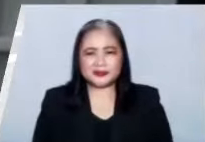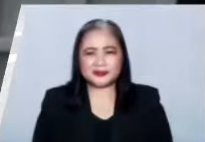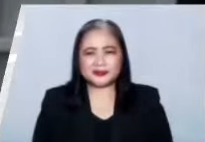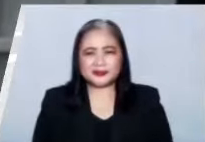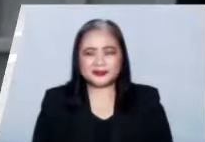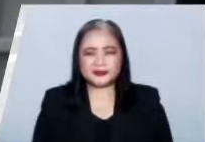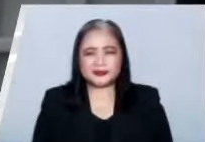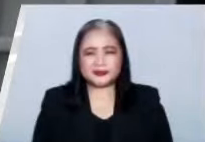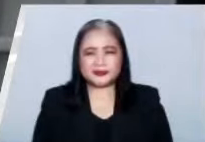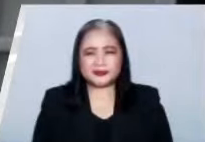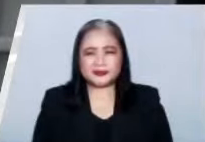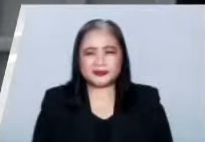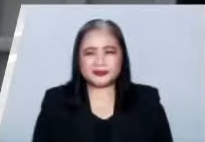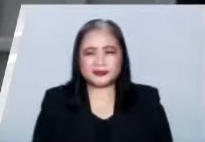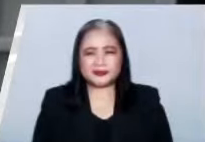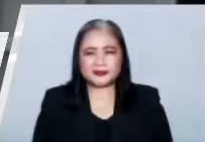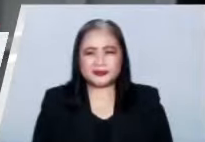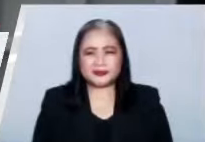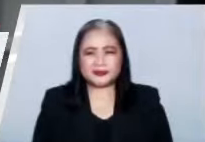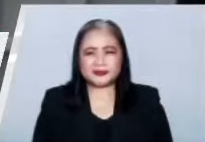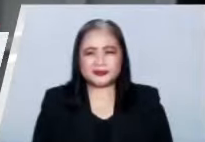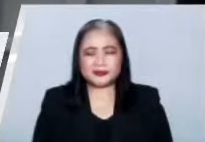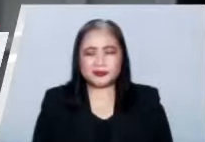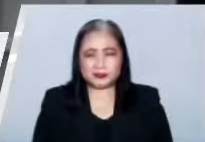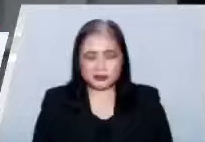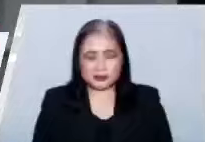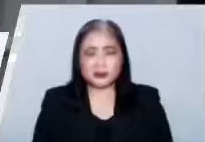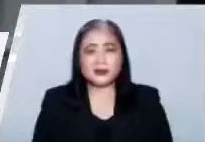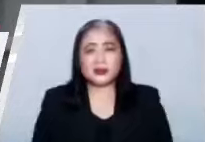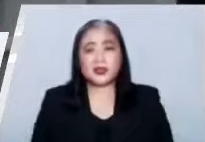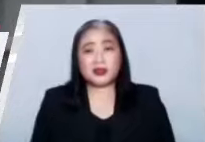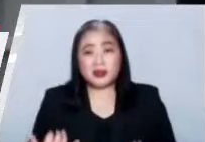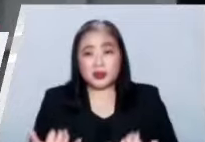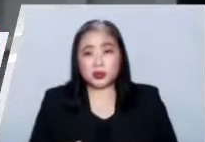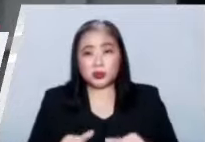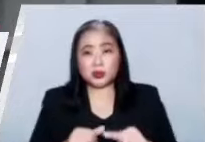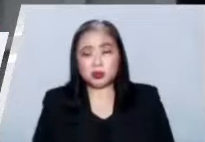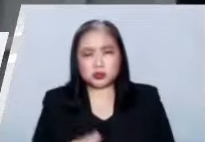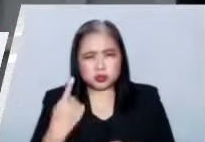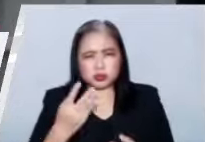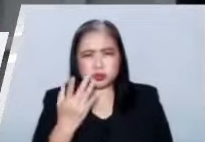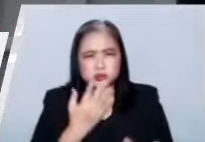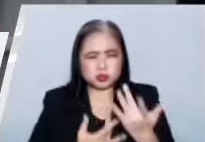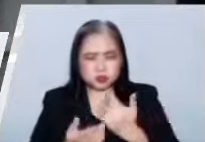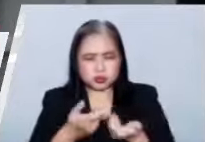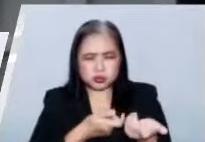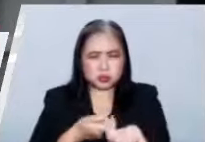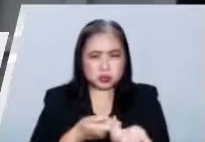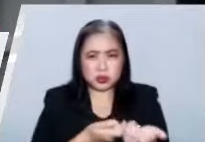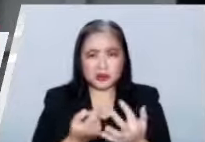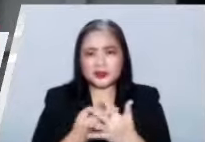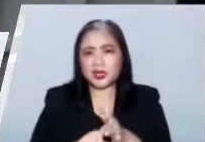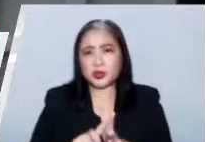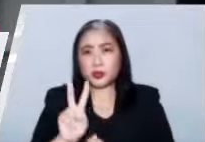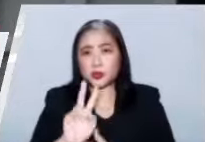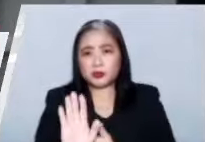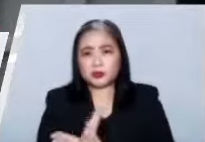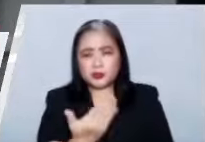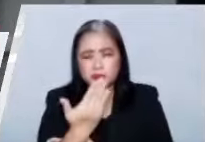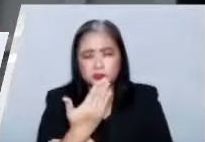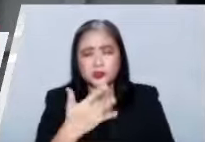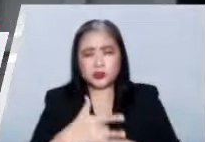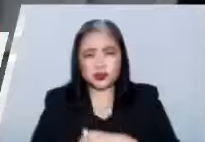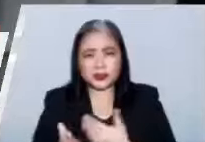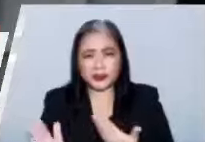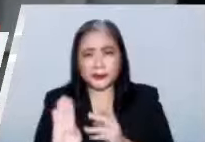EJ Ivan Patuloy ang pag-apula sa sunog na sumiklab Pasado 2:00 ng madaling araw kanina dito sa Barangay Barangka